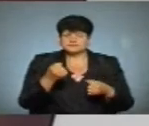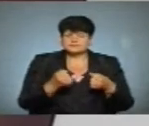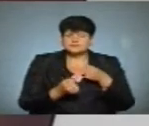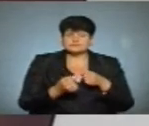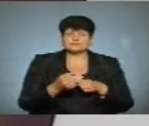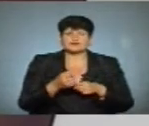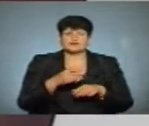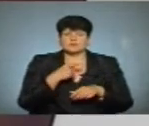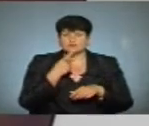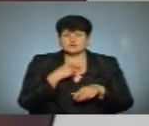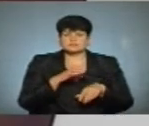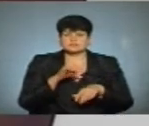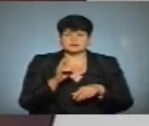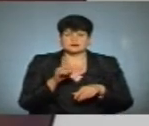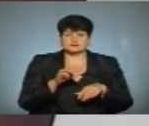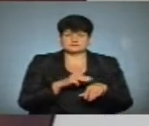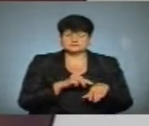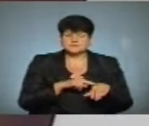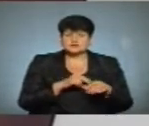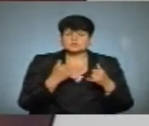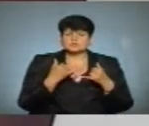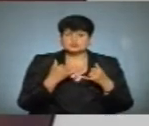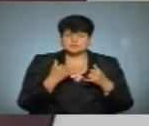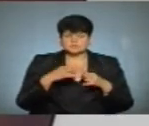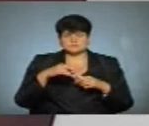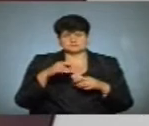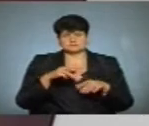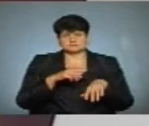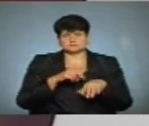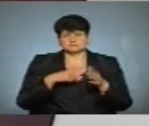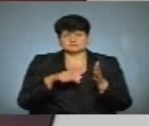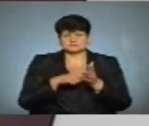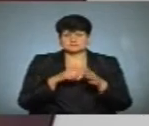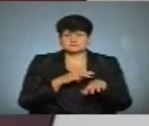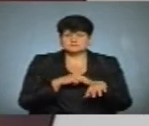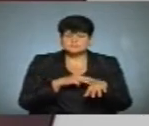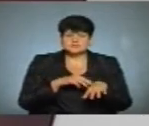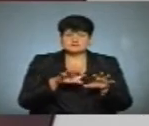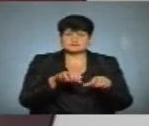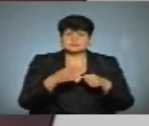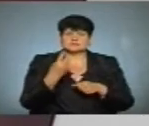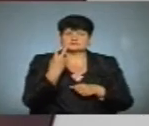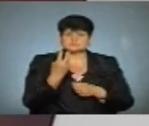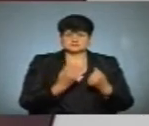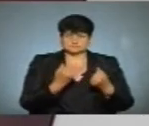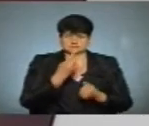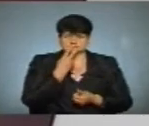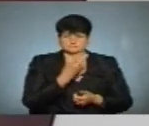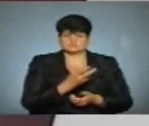області Сергій Крета. За сьогодні муніципальні інспектори та патрульні евакуювали два автомобілі. Як це було,